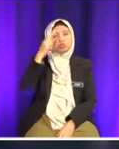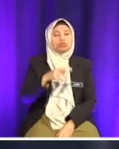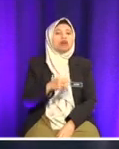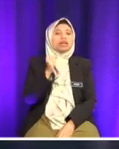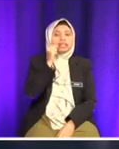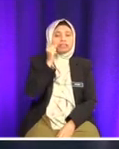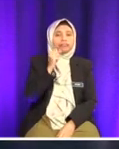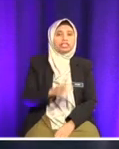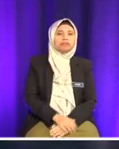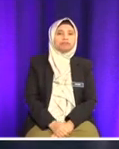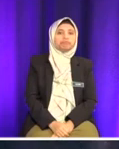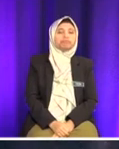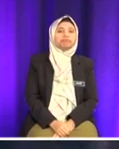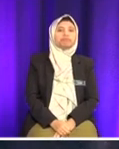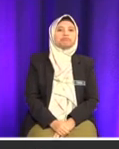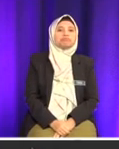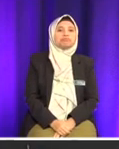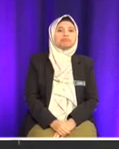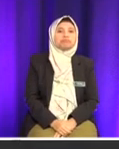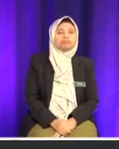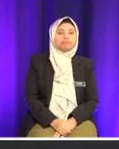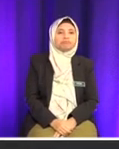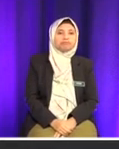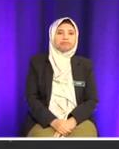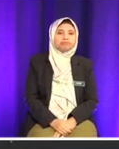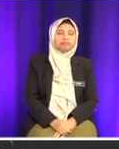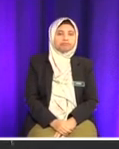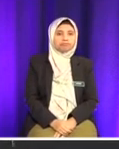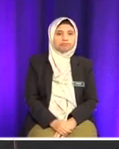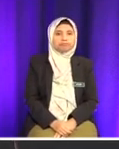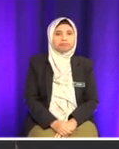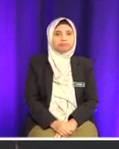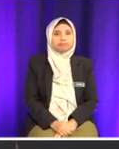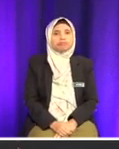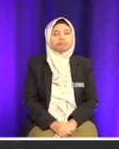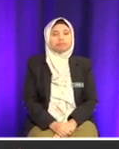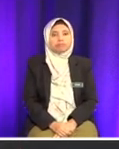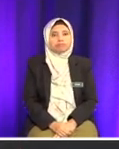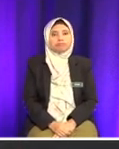senyum Oke senyum sampai ke telinga bagusnya comel